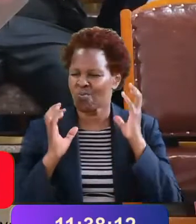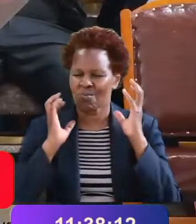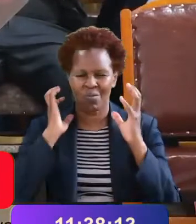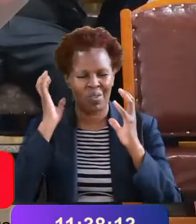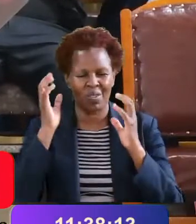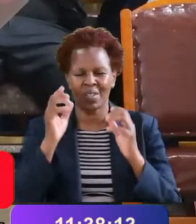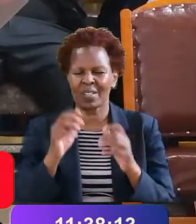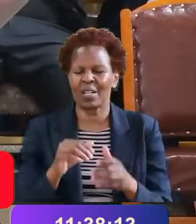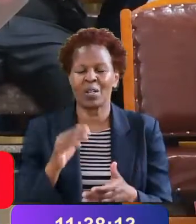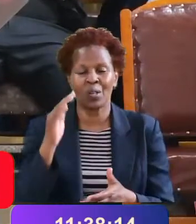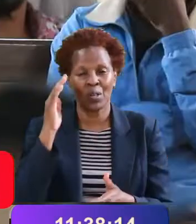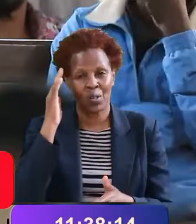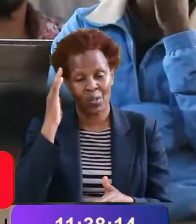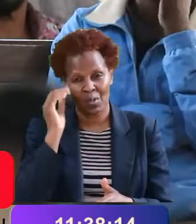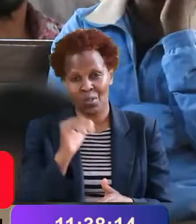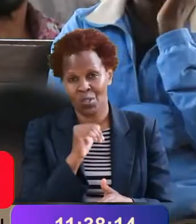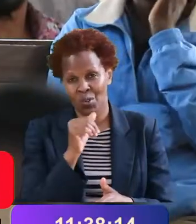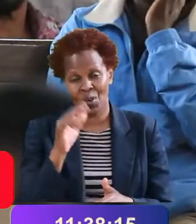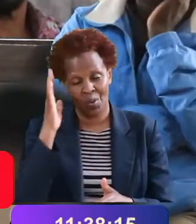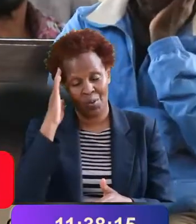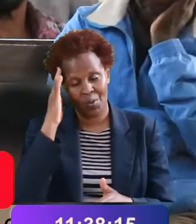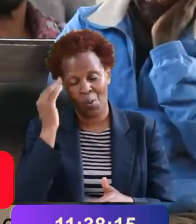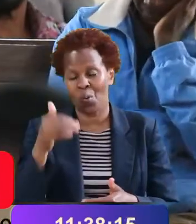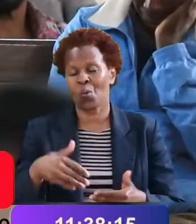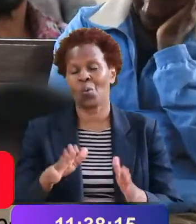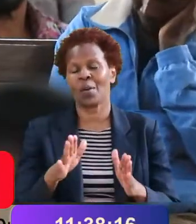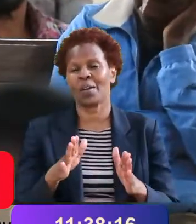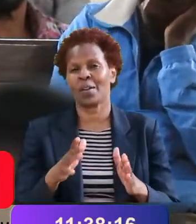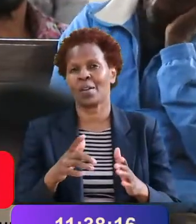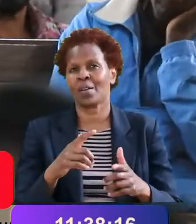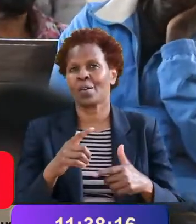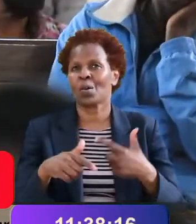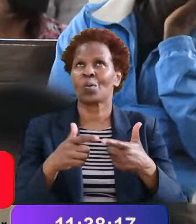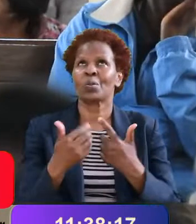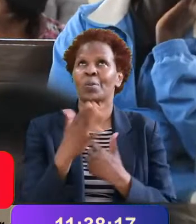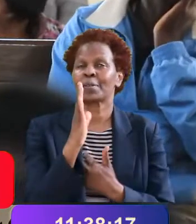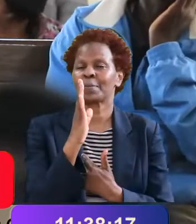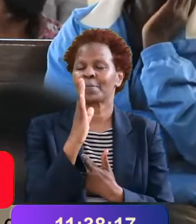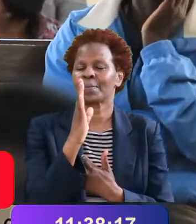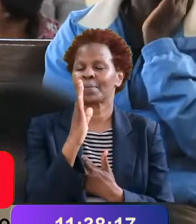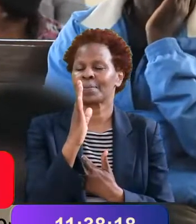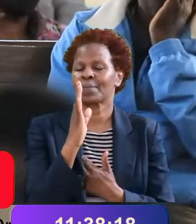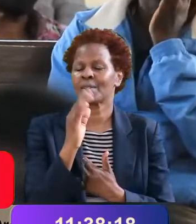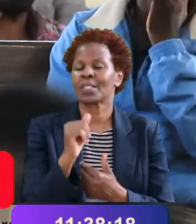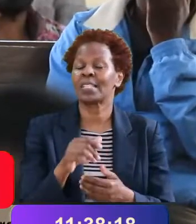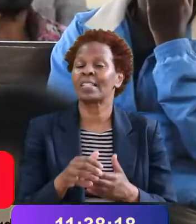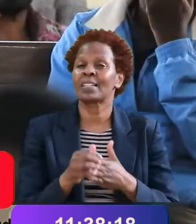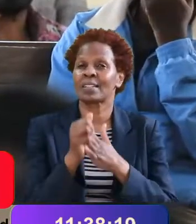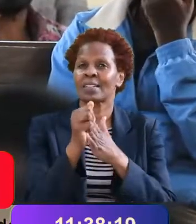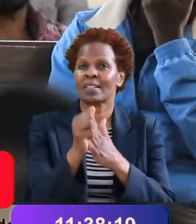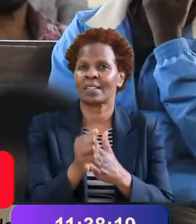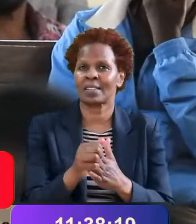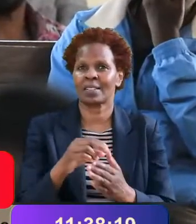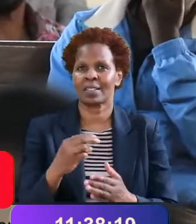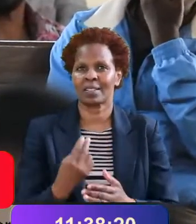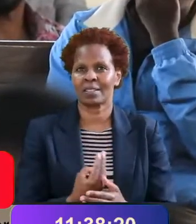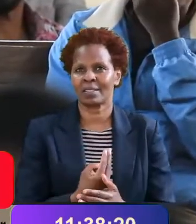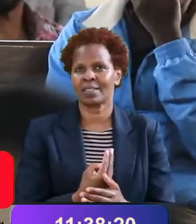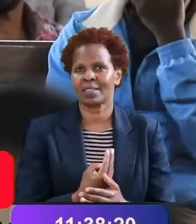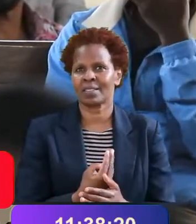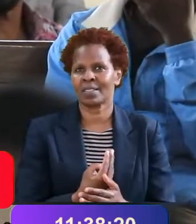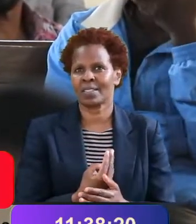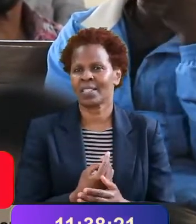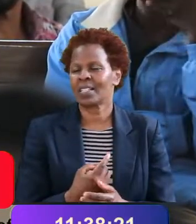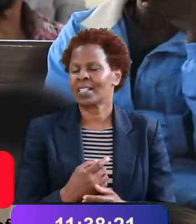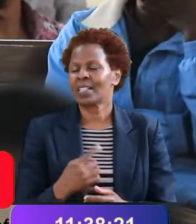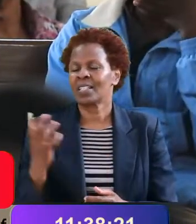enda kwa yeye umuulize na yeye atakupa mashauri ambaye ni ya ni ya kweli. Sisemi binadamu that we do